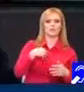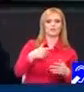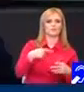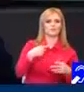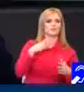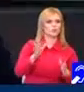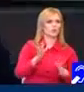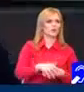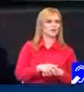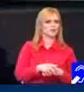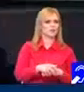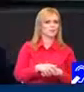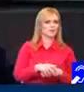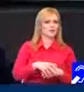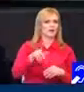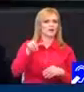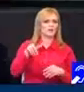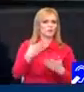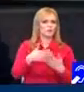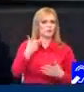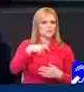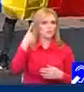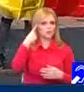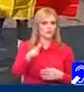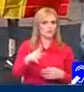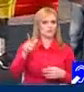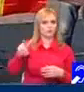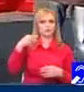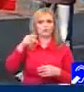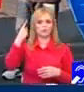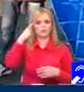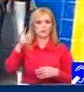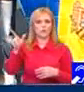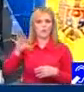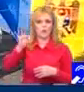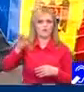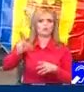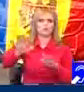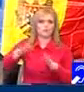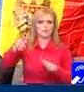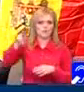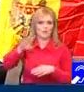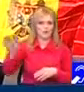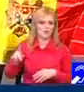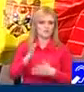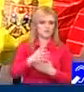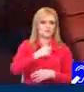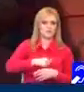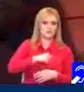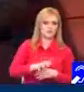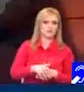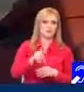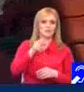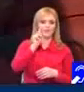juridică, în timp ce în Transnistria se întâmplă Dumnezeu știe ce. Tinerii sunt indignați și de faptul că președintele Igor Dodon dă vina